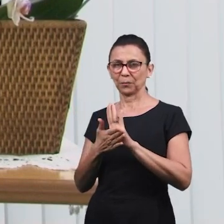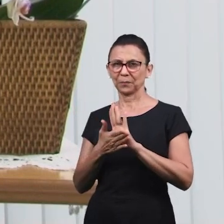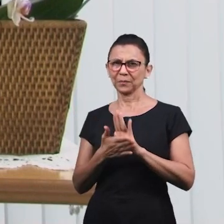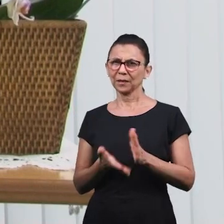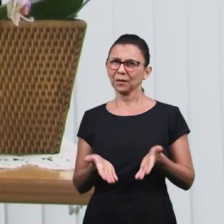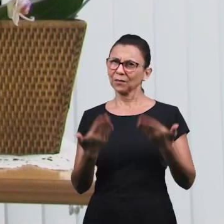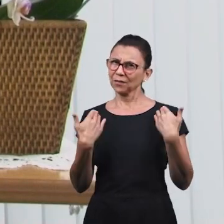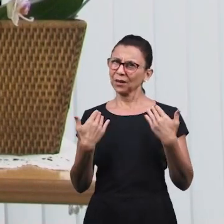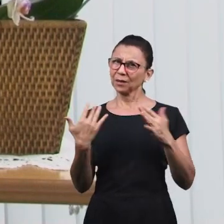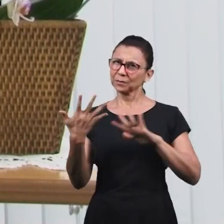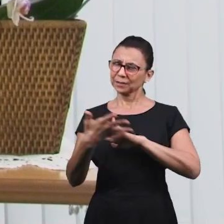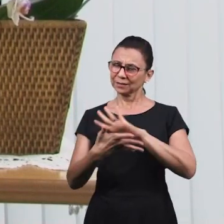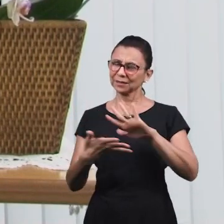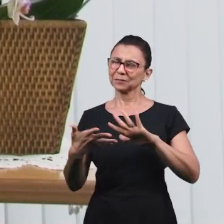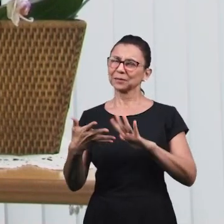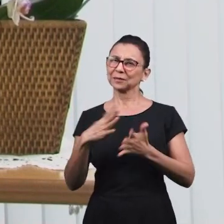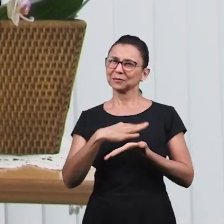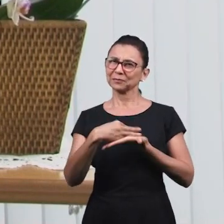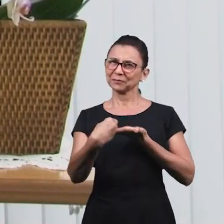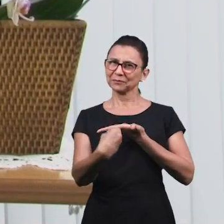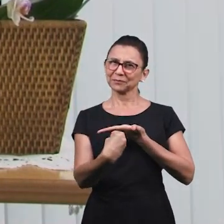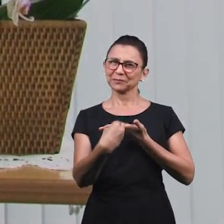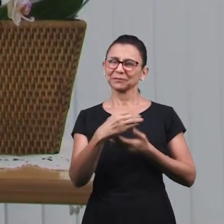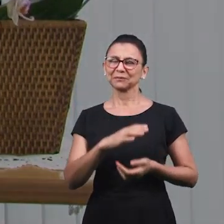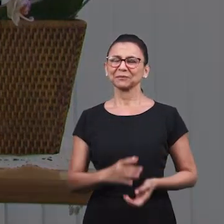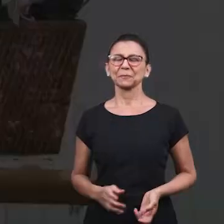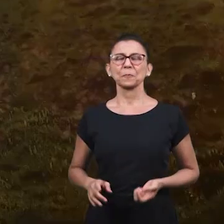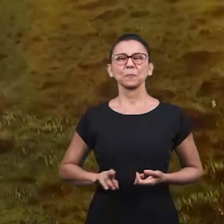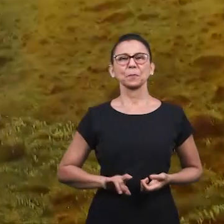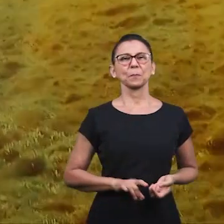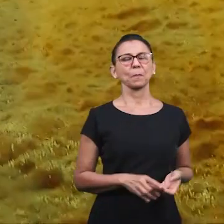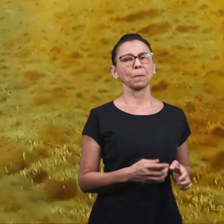louange. Junto conosco.